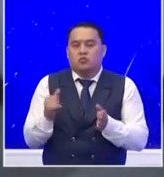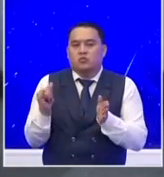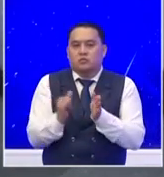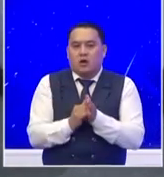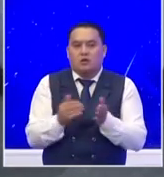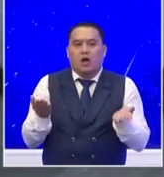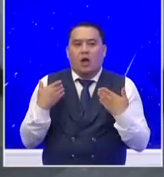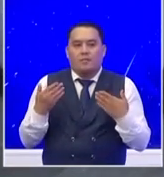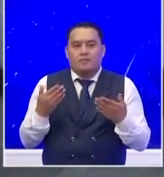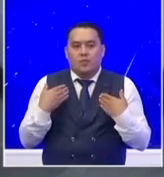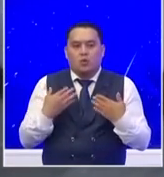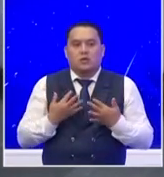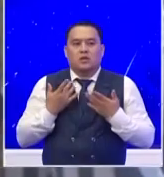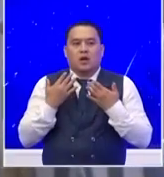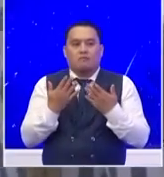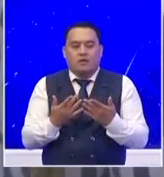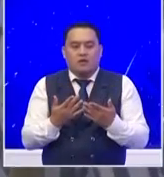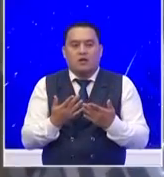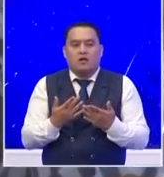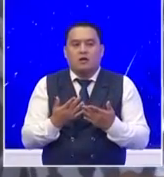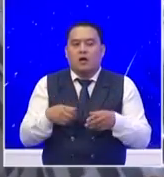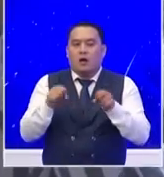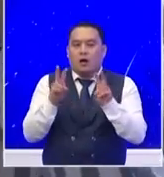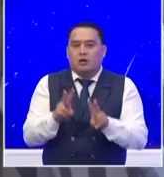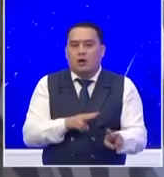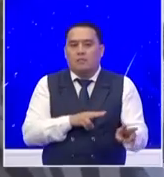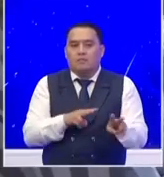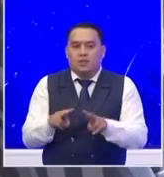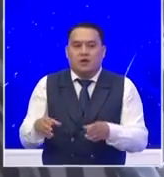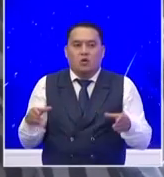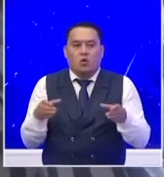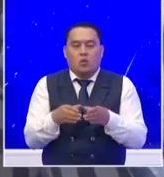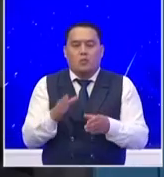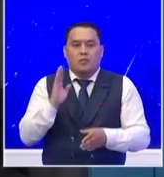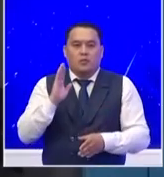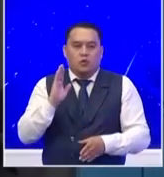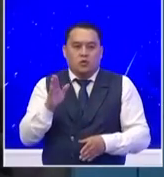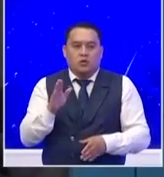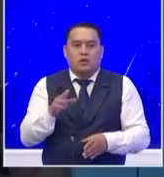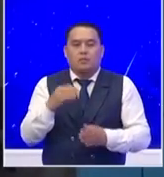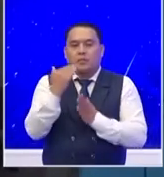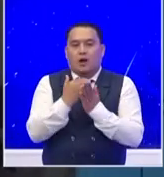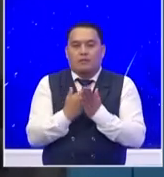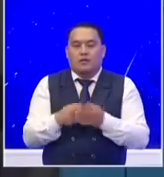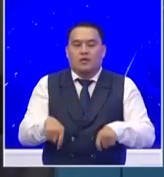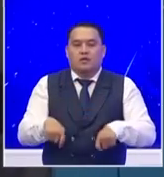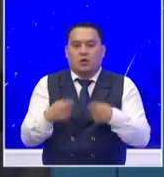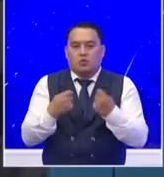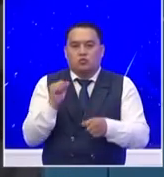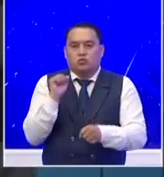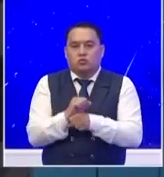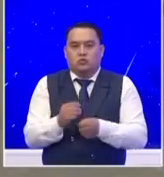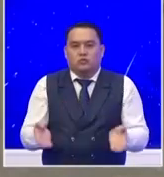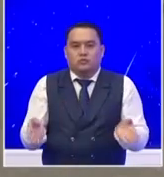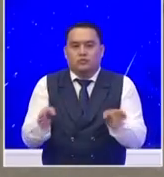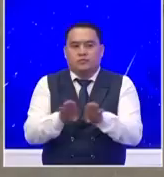Демалыс орындарында санитарлық талаптардың сақталуын арнайы мониторинг тобы бақылайды. Қайсы бірі ережеге сай келмесе, жұмысы